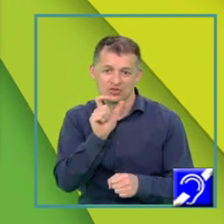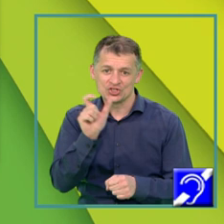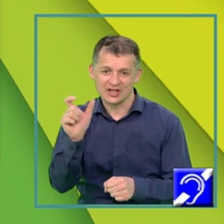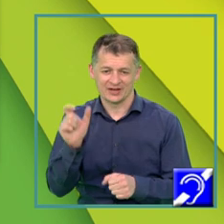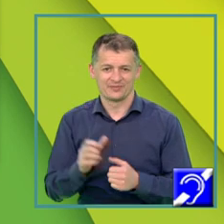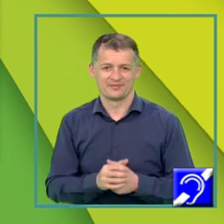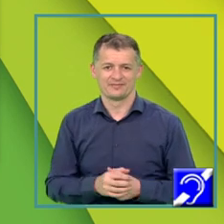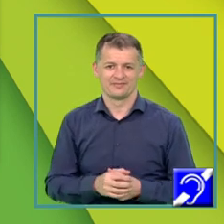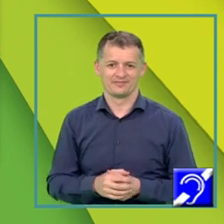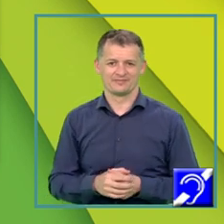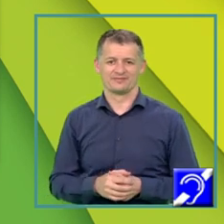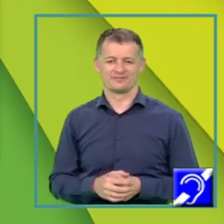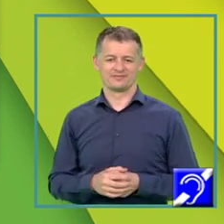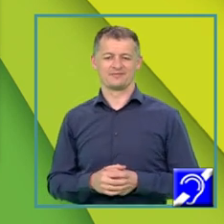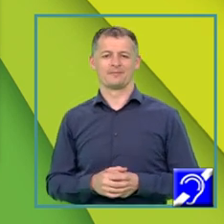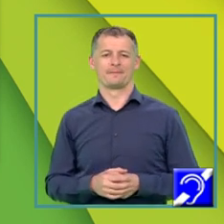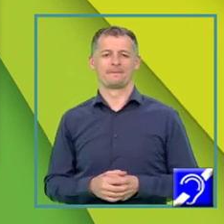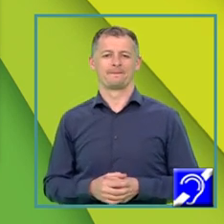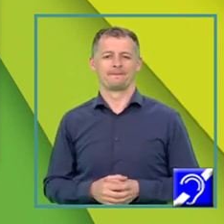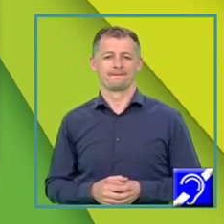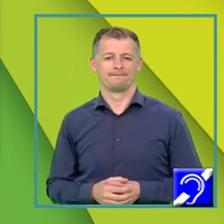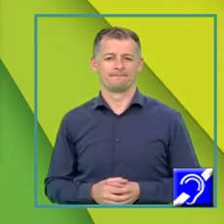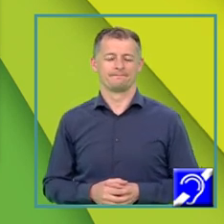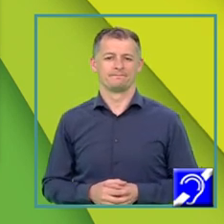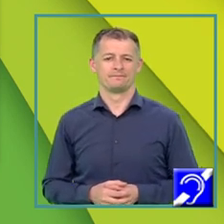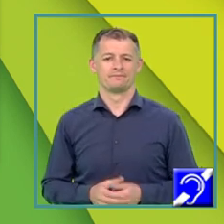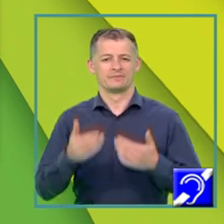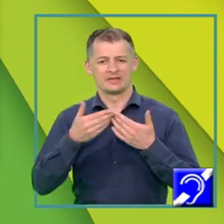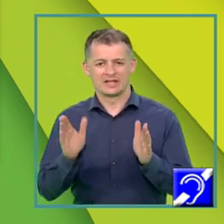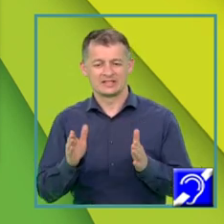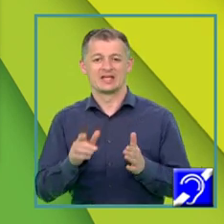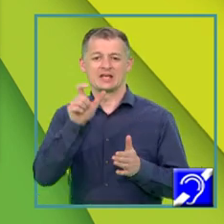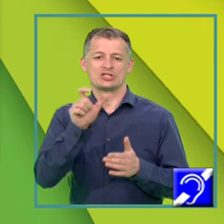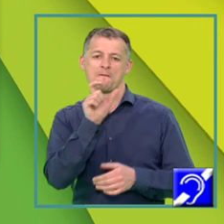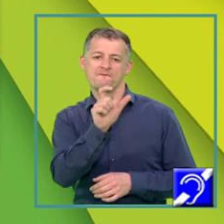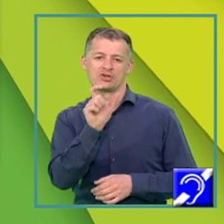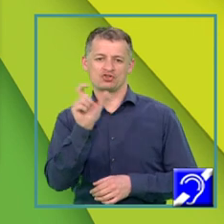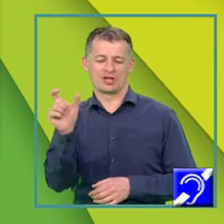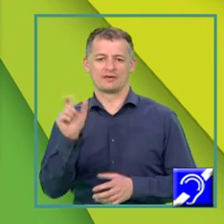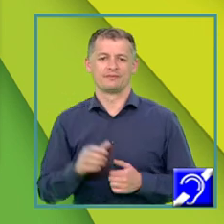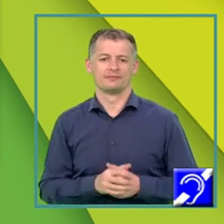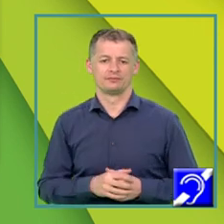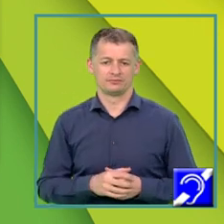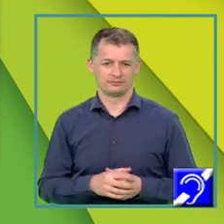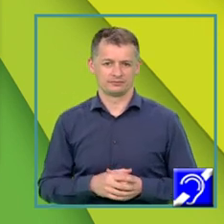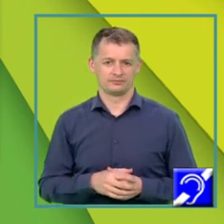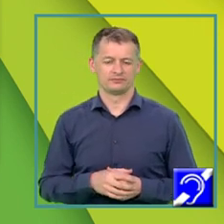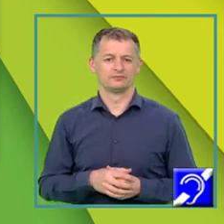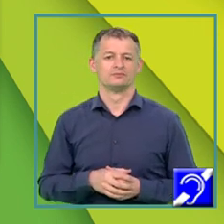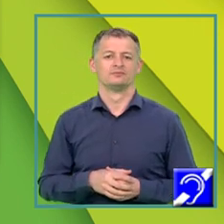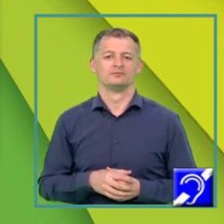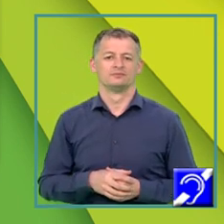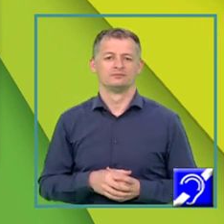variabile de tip pointer către fel de deschiderea fișierelor asocierea între fișierele fizice